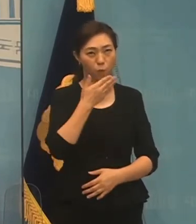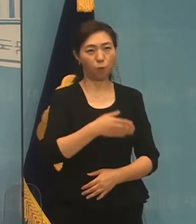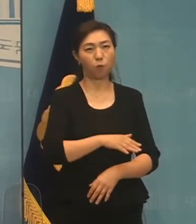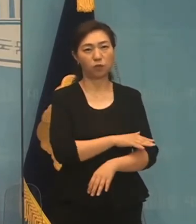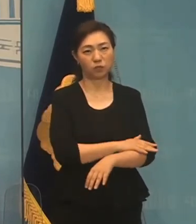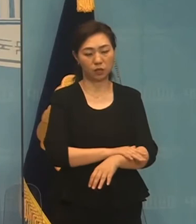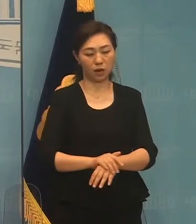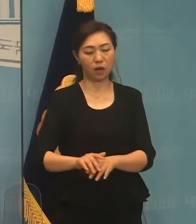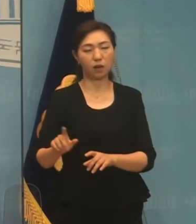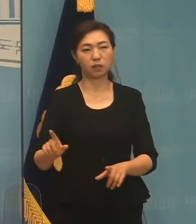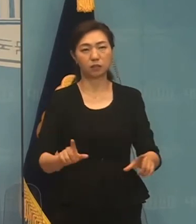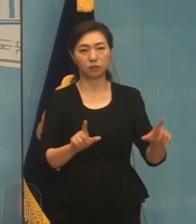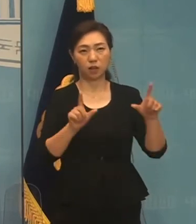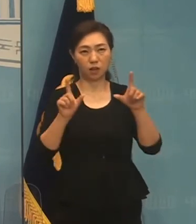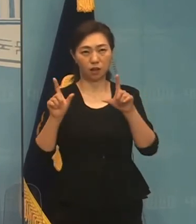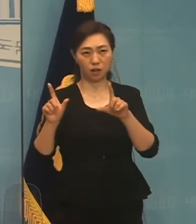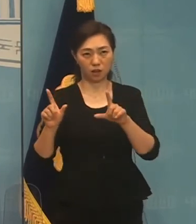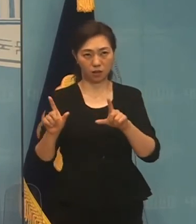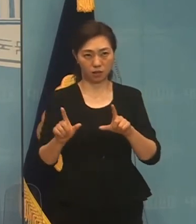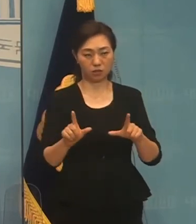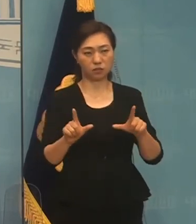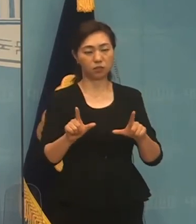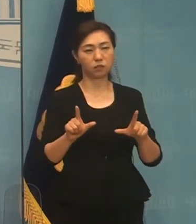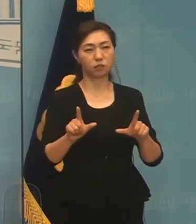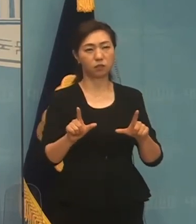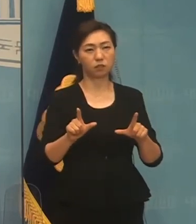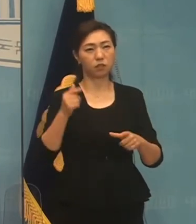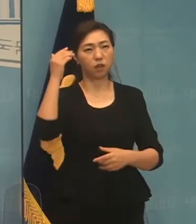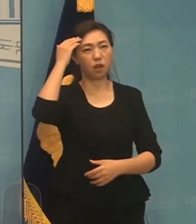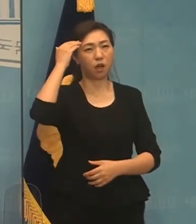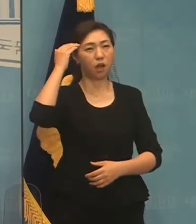잘 사는 대한민국이 될 수